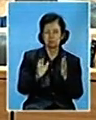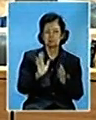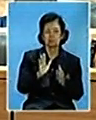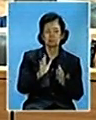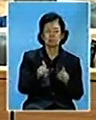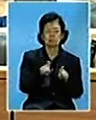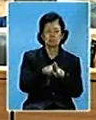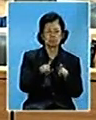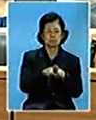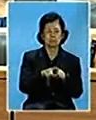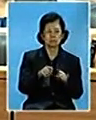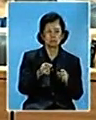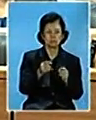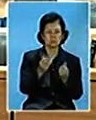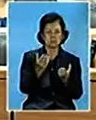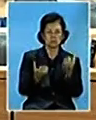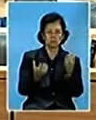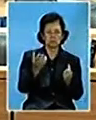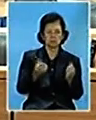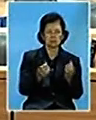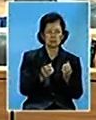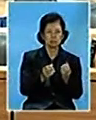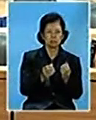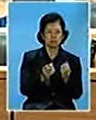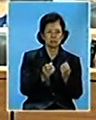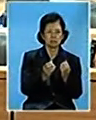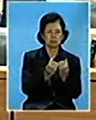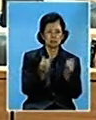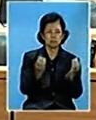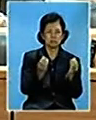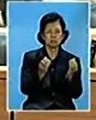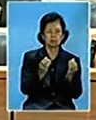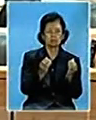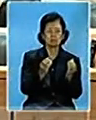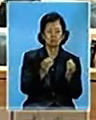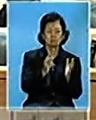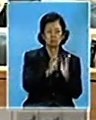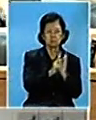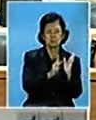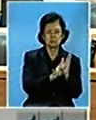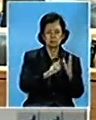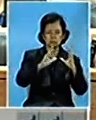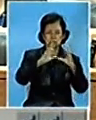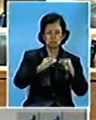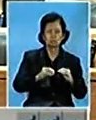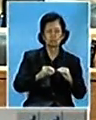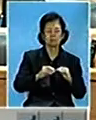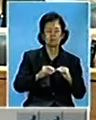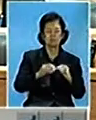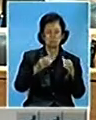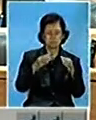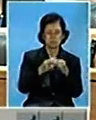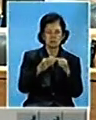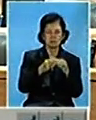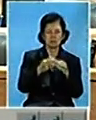มือนกับศาลรัฐธรรมนูญครับท่านประธานตัดสินยุบพรรคคดีของพรรคพลังประชาชน